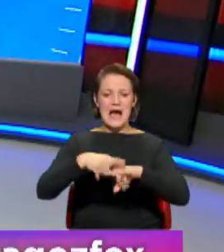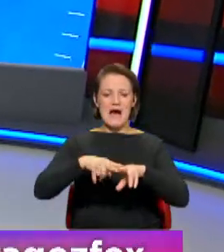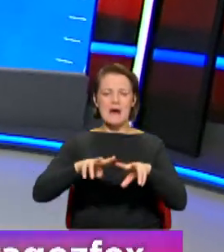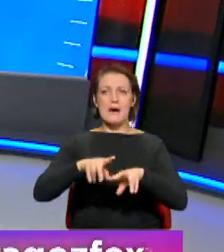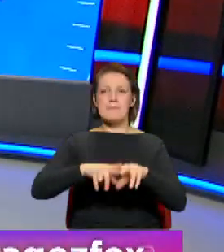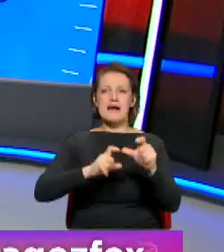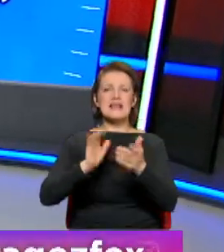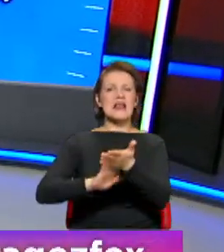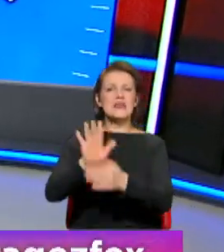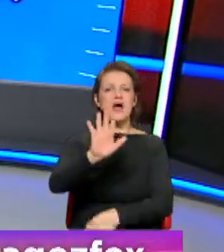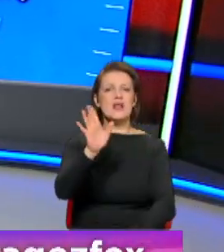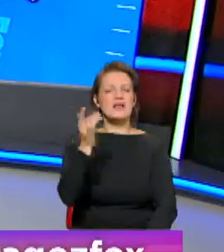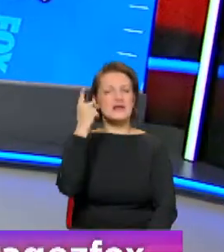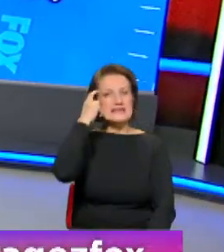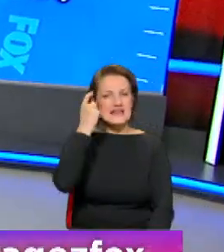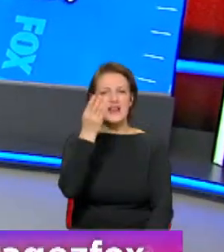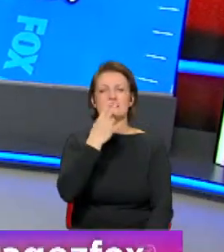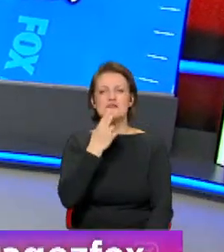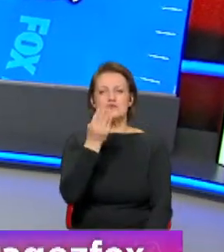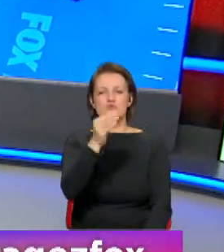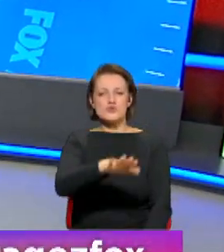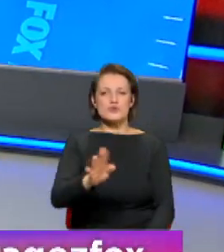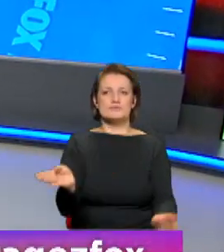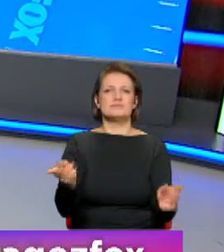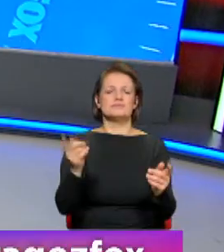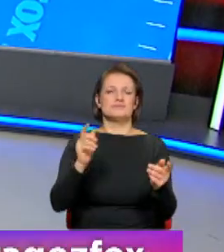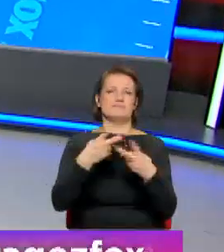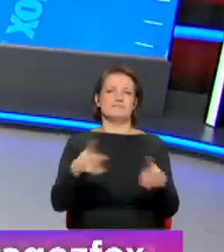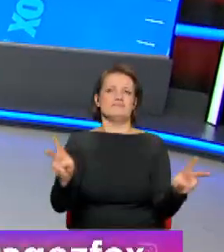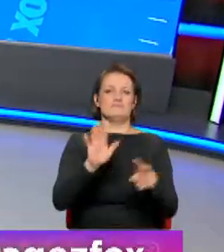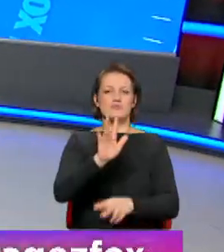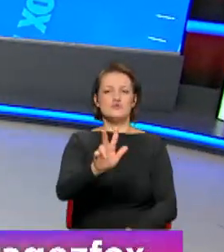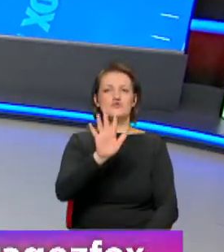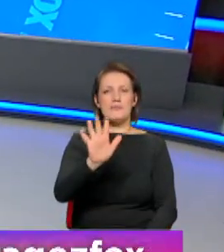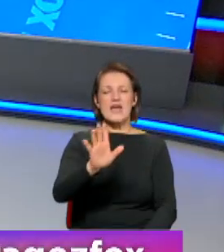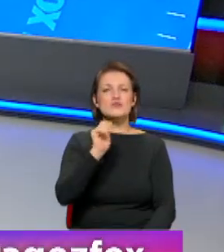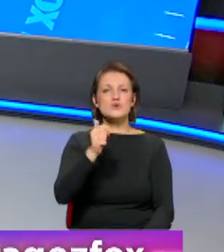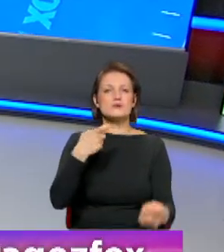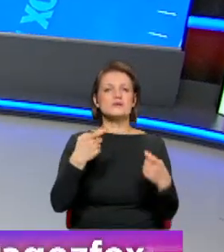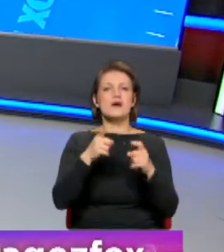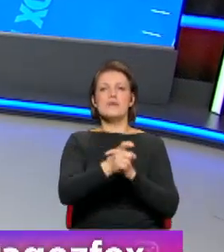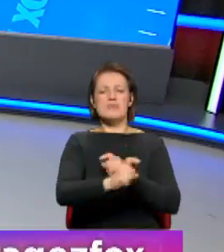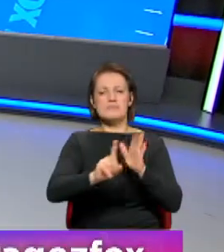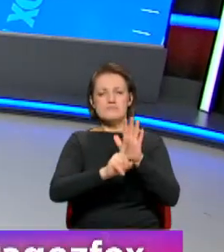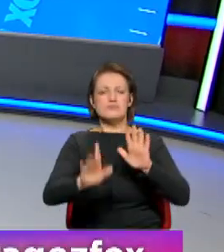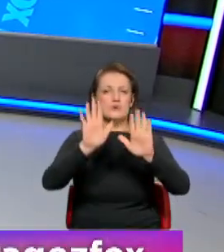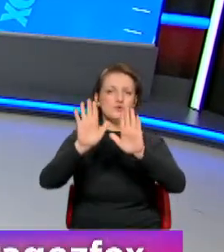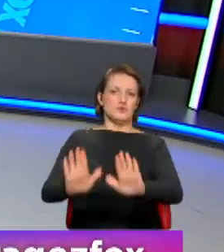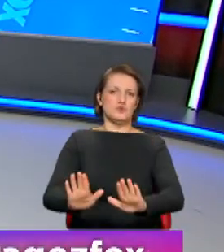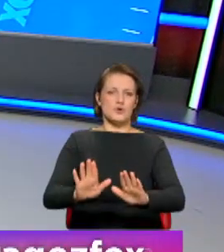50 İsrailli kadın ve çocuğu salıverecek. Çatışmalara 3 ila 5 gün ara verileceği ve sürenin